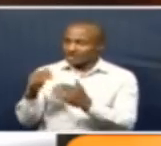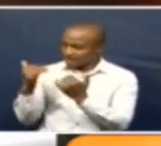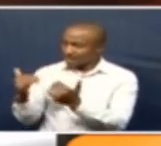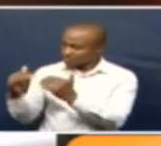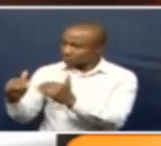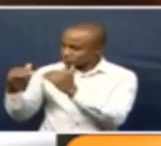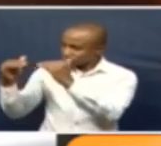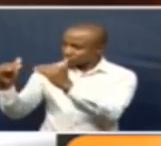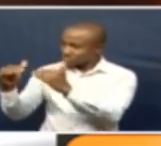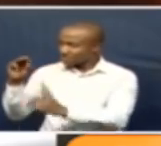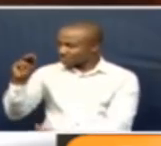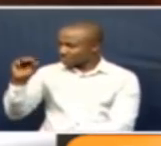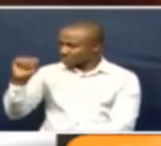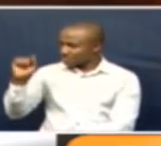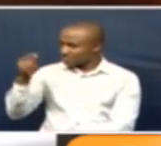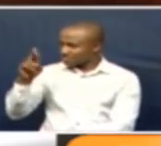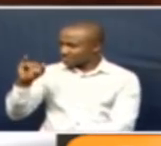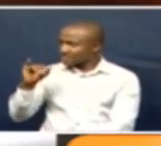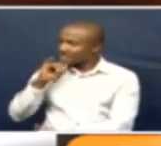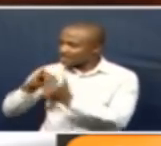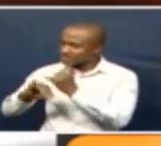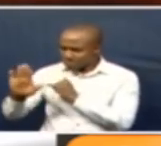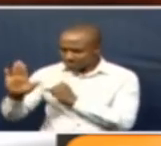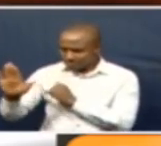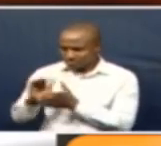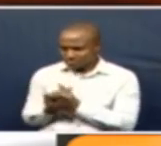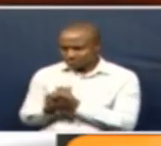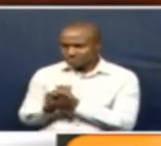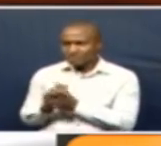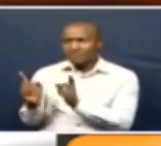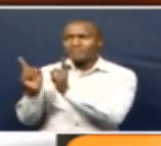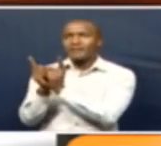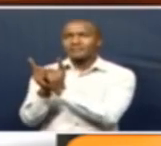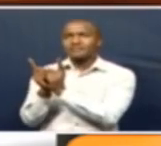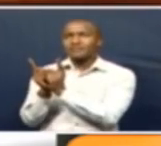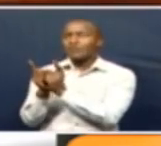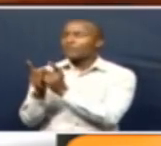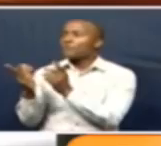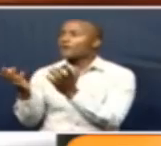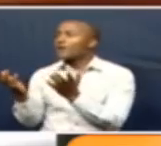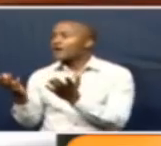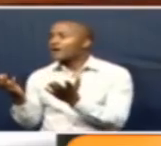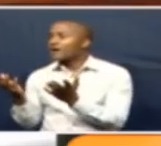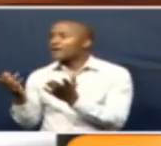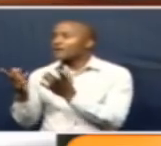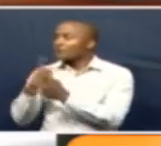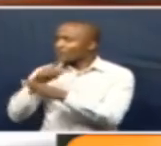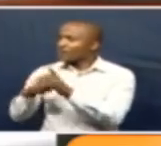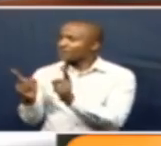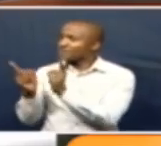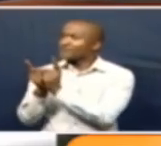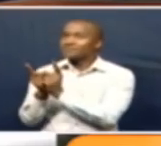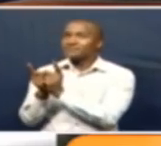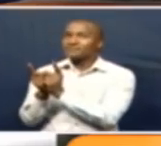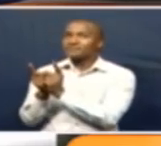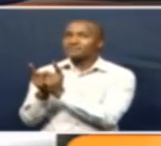kuhusu Matheri ambaye alikuwa ni bwana yako. Rasta, mlipatana lini, na wakati mlipatana ulikuwa ushaanza